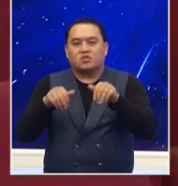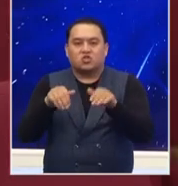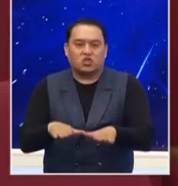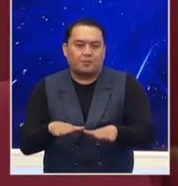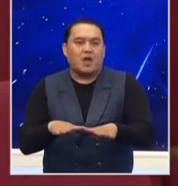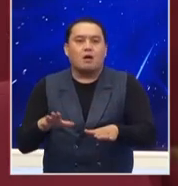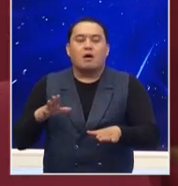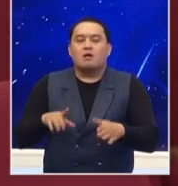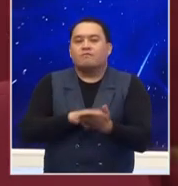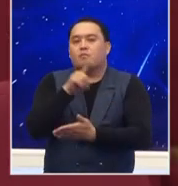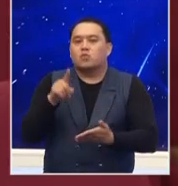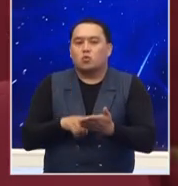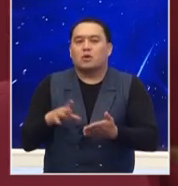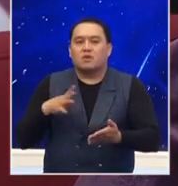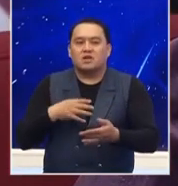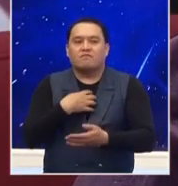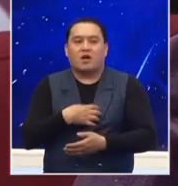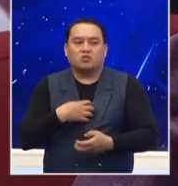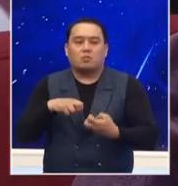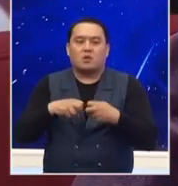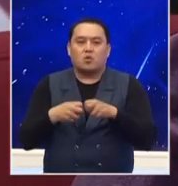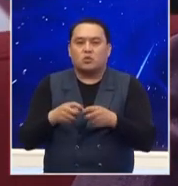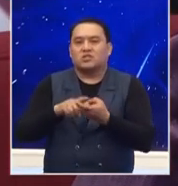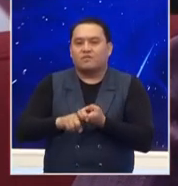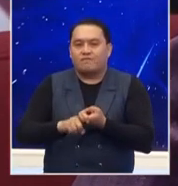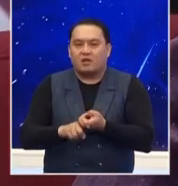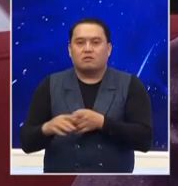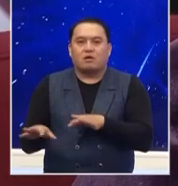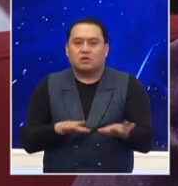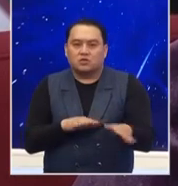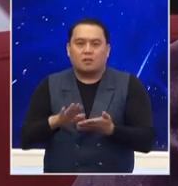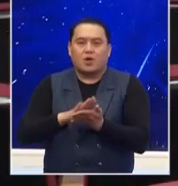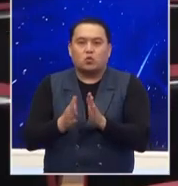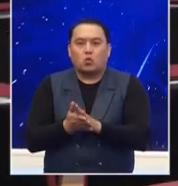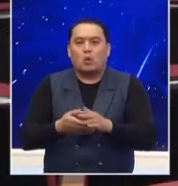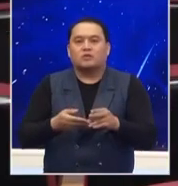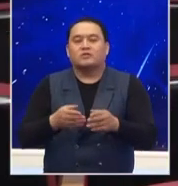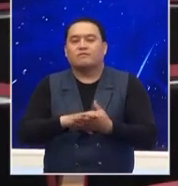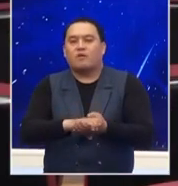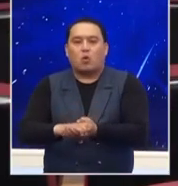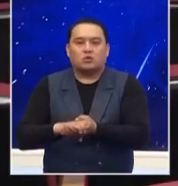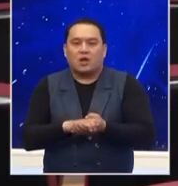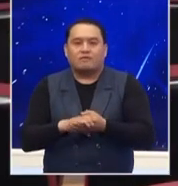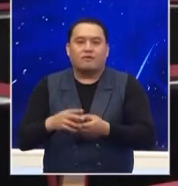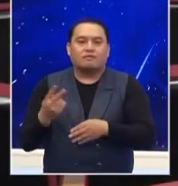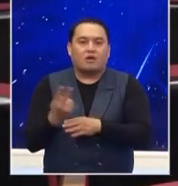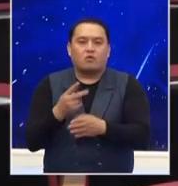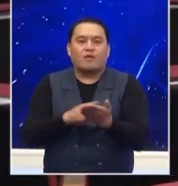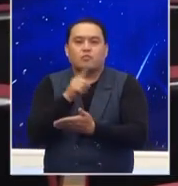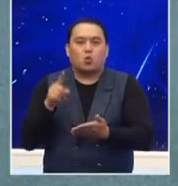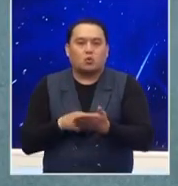прошедшем семинаре поднимались самые актуальные проблемы, связанные с деятельностью медиаторов. Второй вопрос на повестке дня